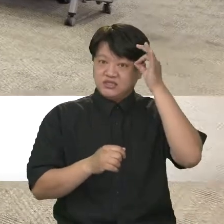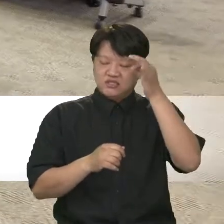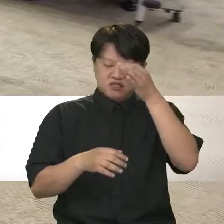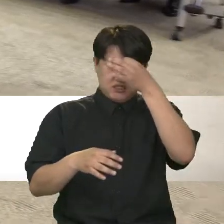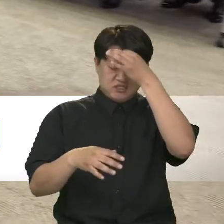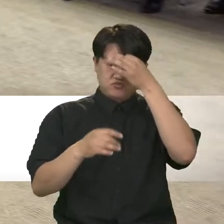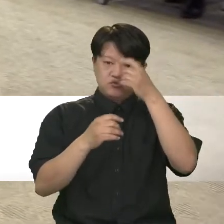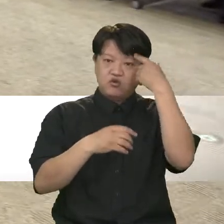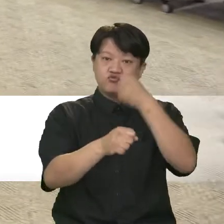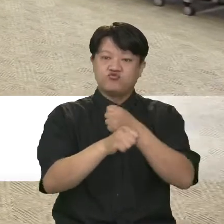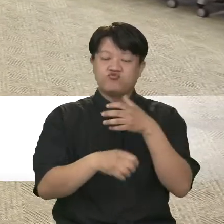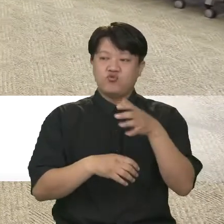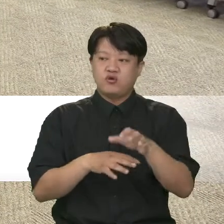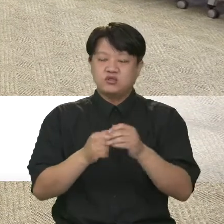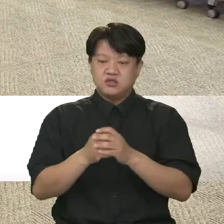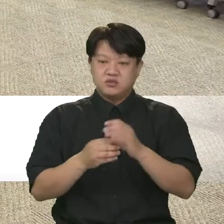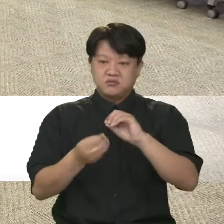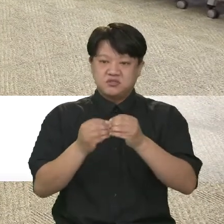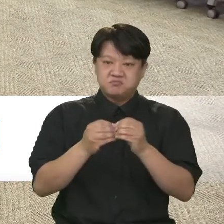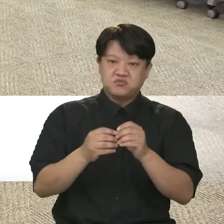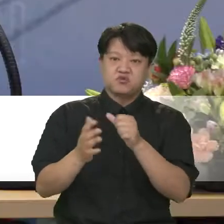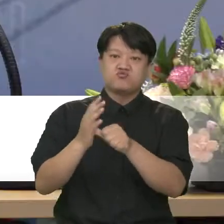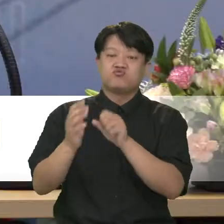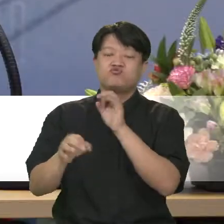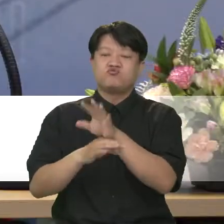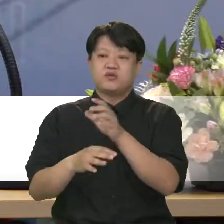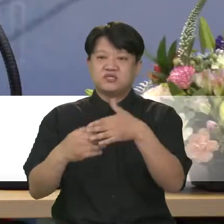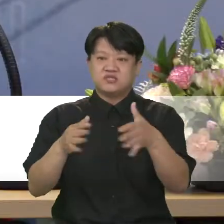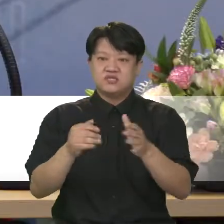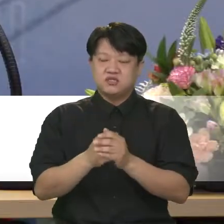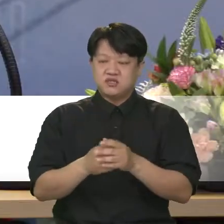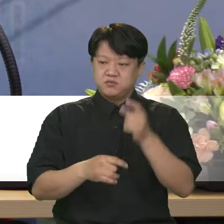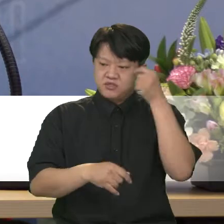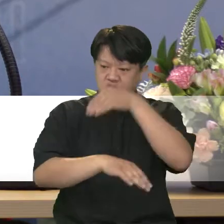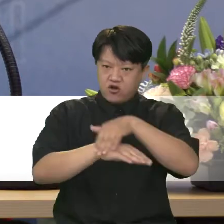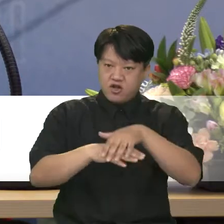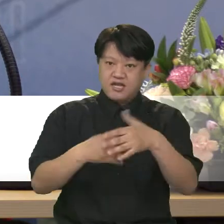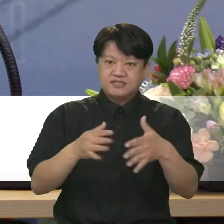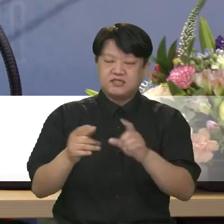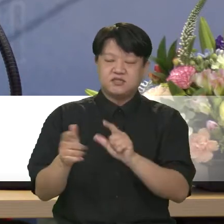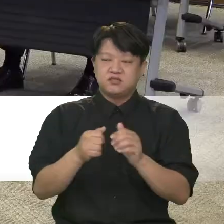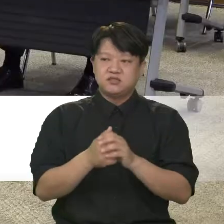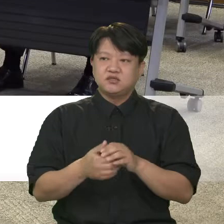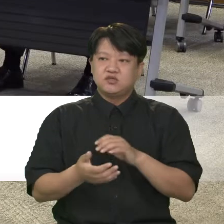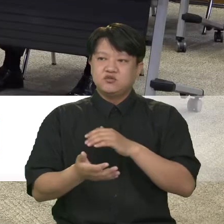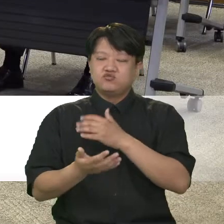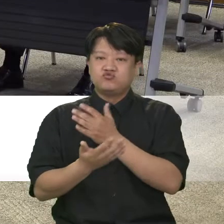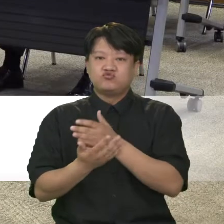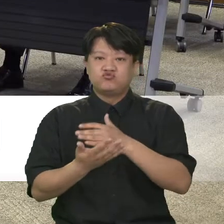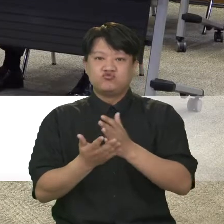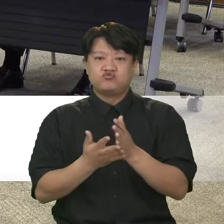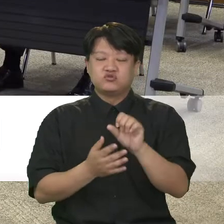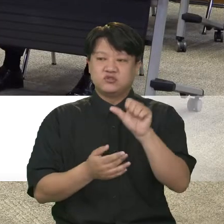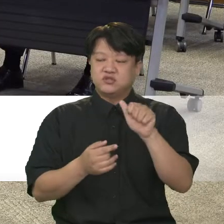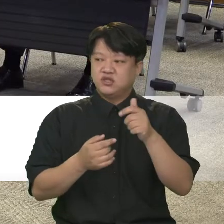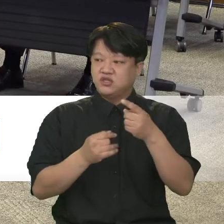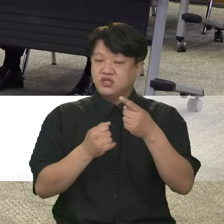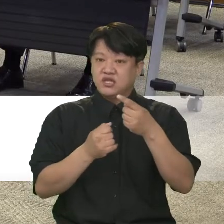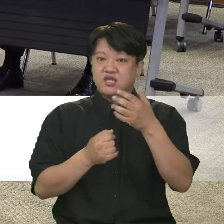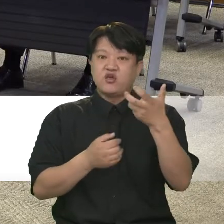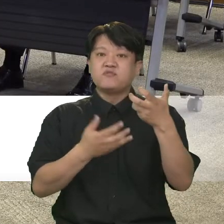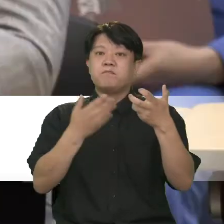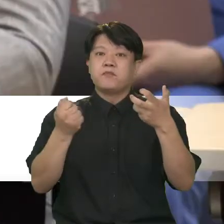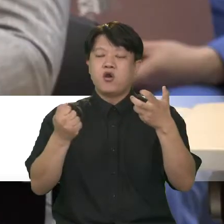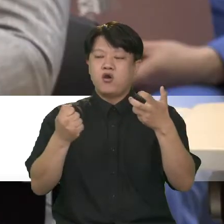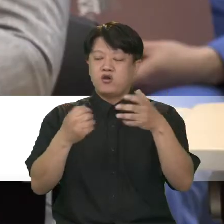연구원과 설비 자재 구매 실 생산기술 전략 씰 등 5개 부서 80여명의 인원으로 이루어진 포항 스마트